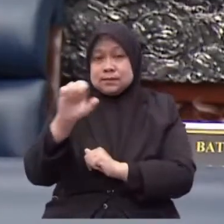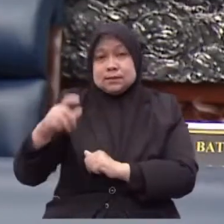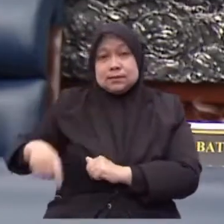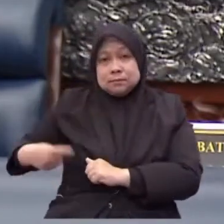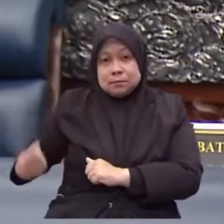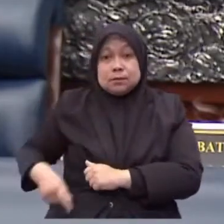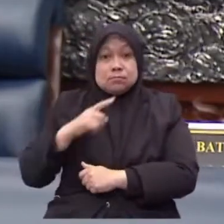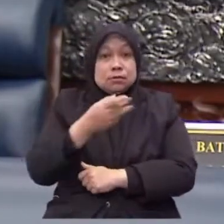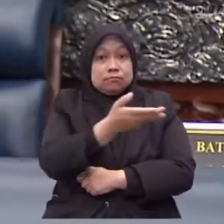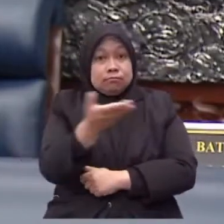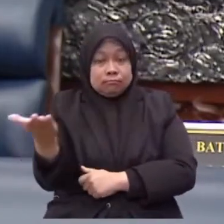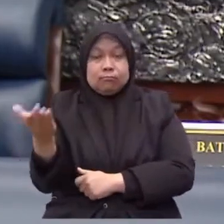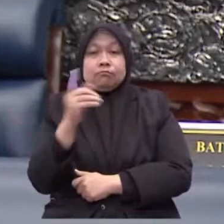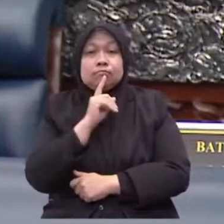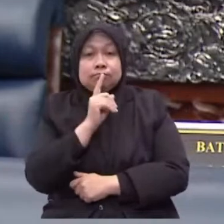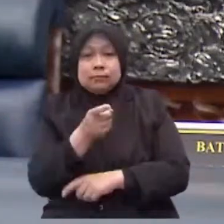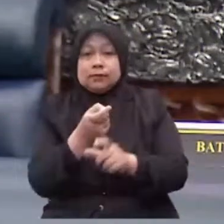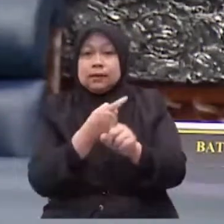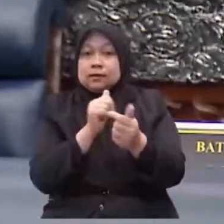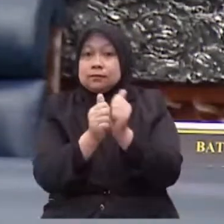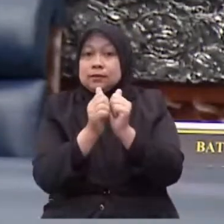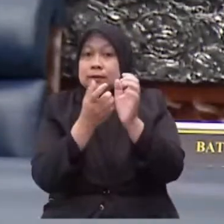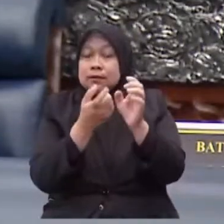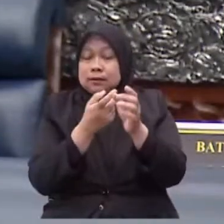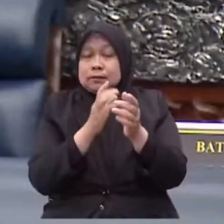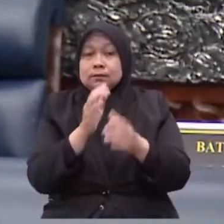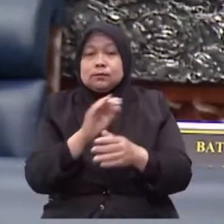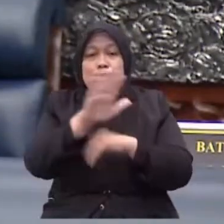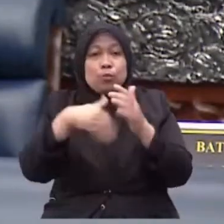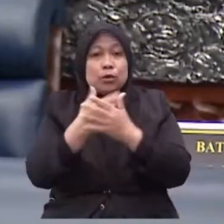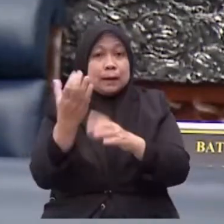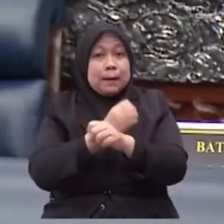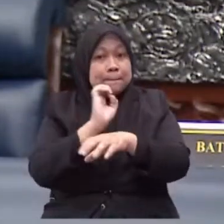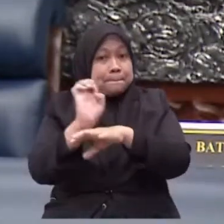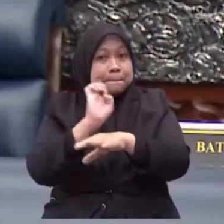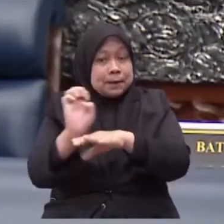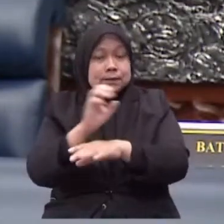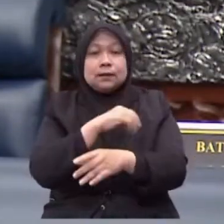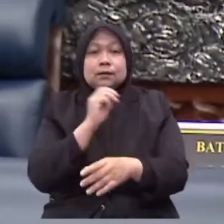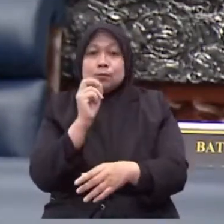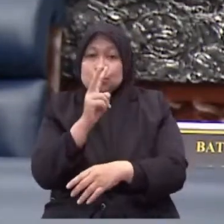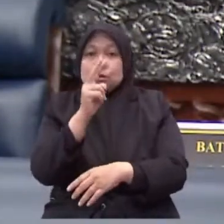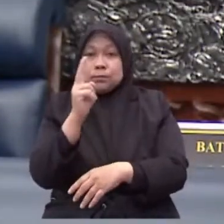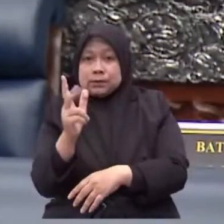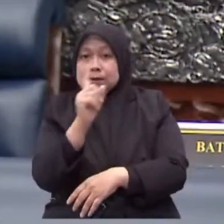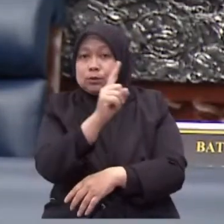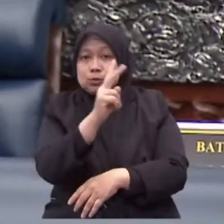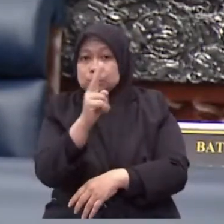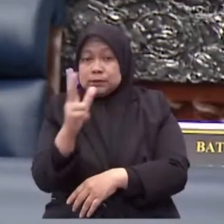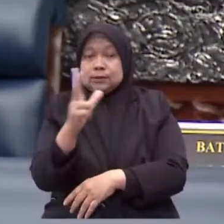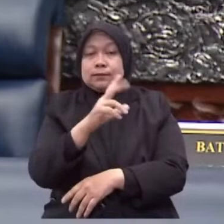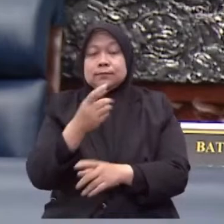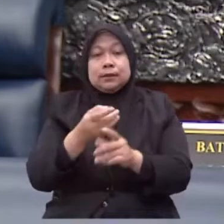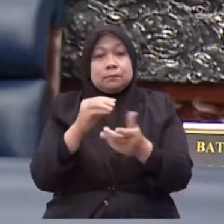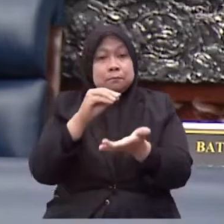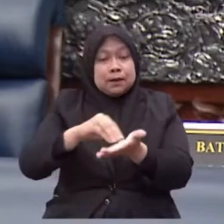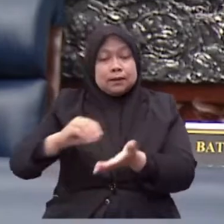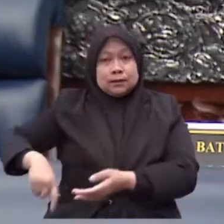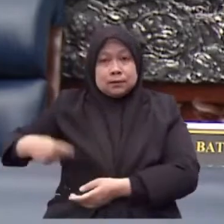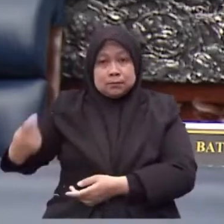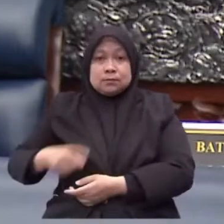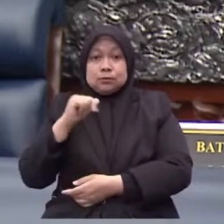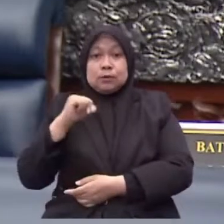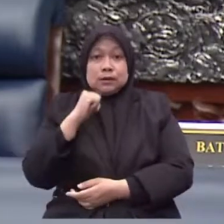mereka ini merupakan pemenang Pinang emas perak ganggangse di Kamboja untuk